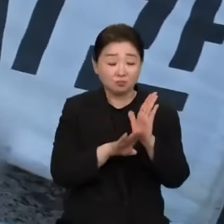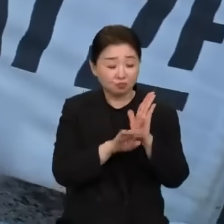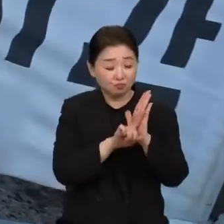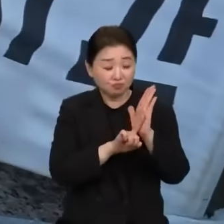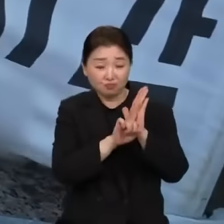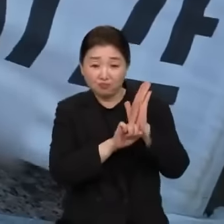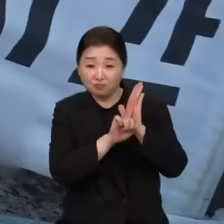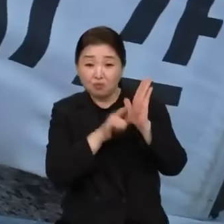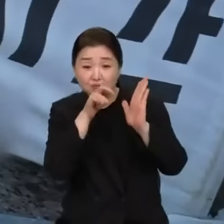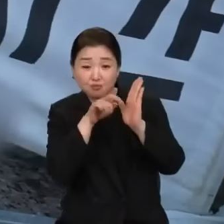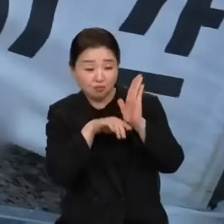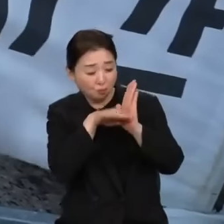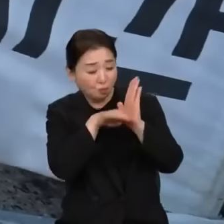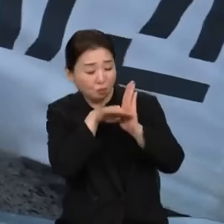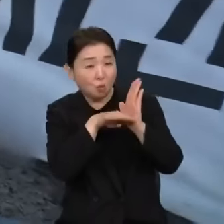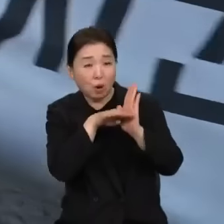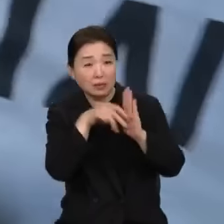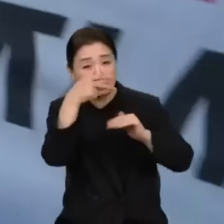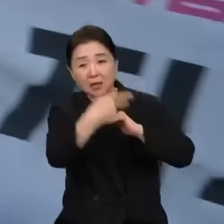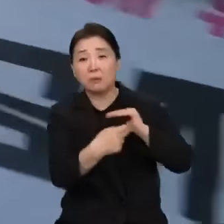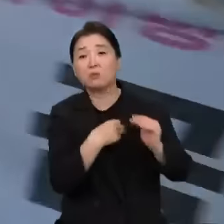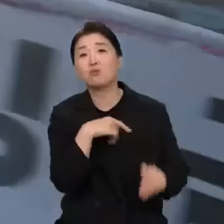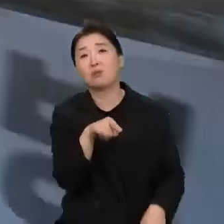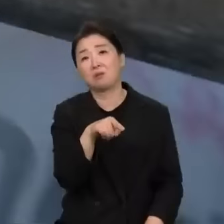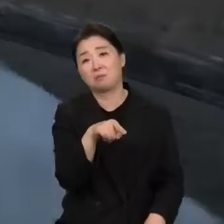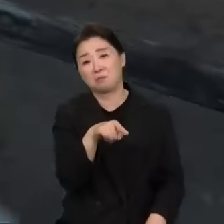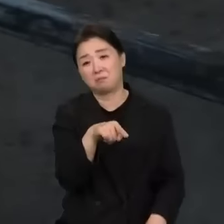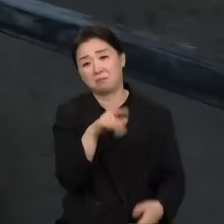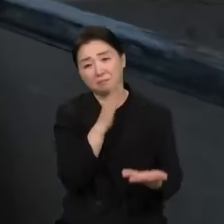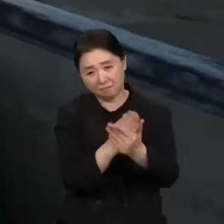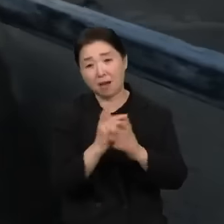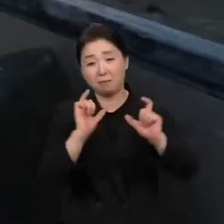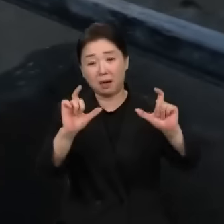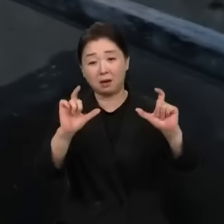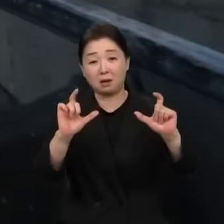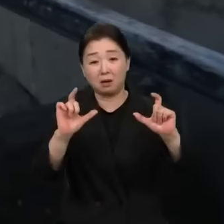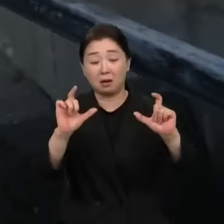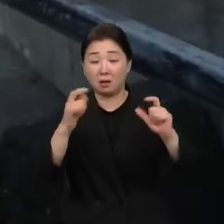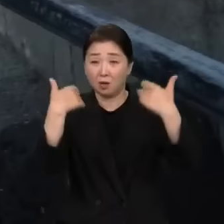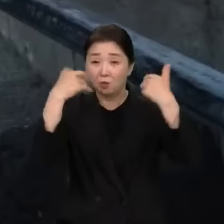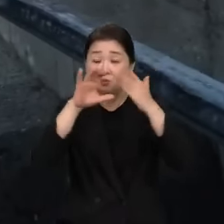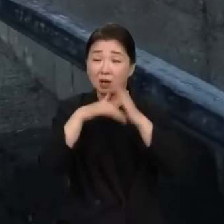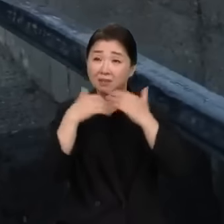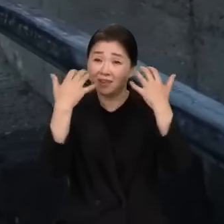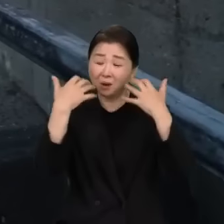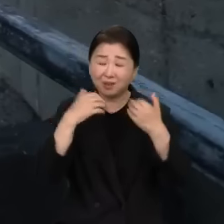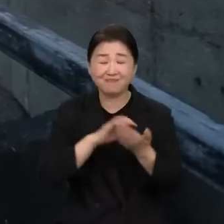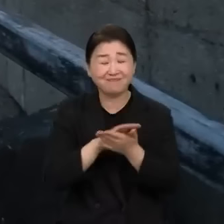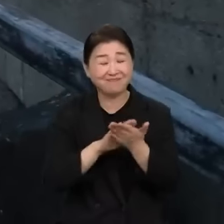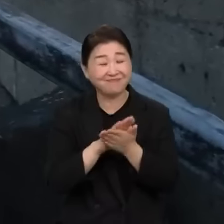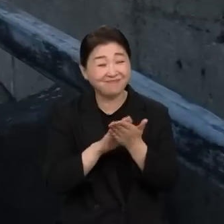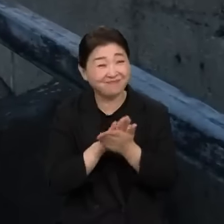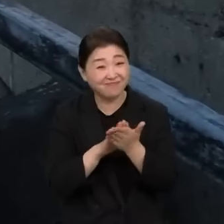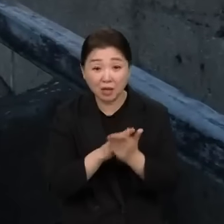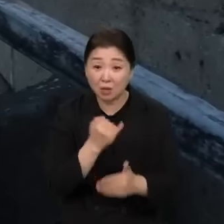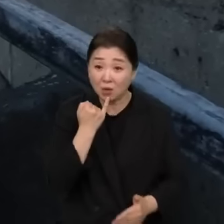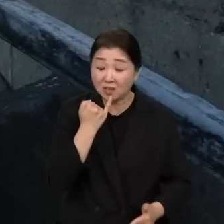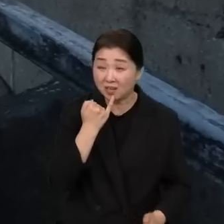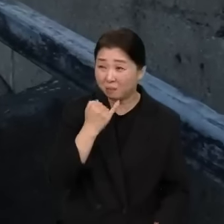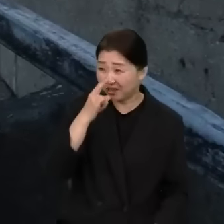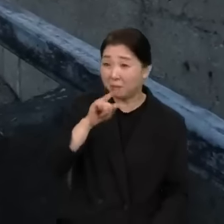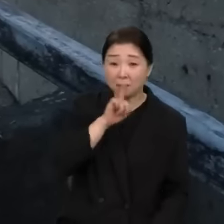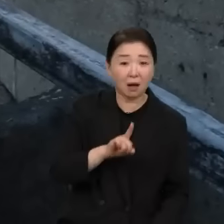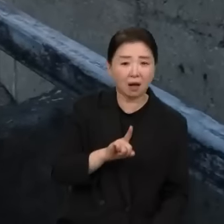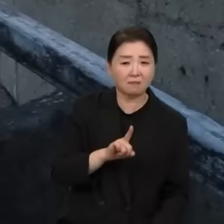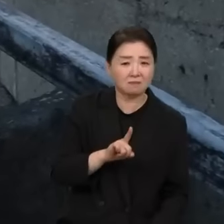다이빙에 위험합니다라는 경고 문구가 이렇게 쓰여 있습니다. 휴가철에 여름 좀 즐기는 거 가지고 왜 이렇게 유난 떠냐라고 하실 수